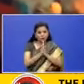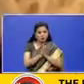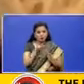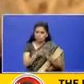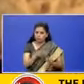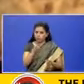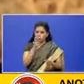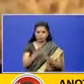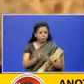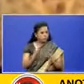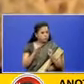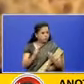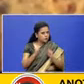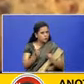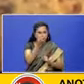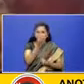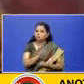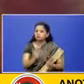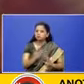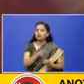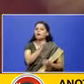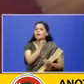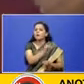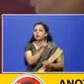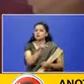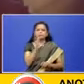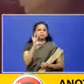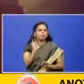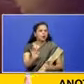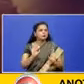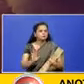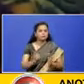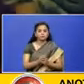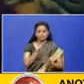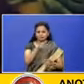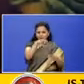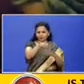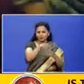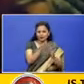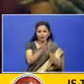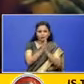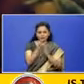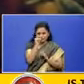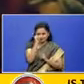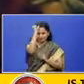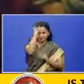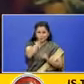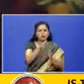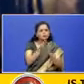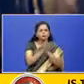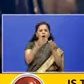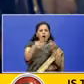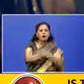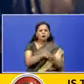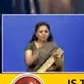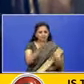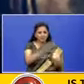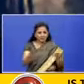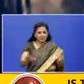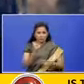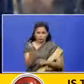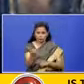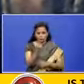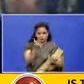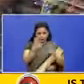होता। छठ पूजा की एक और खास बात होती है कि इसमें पूजा के लिए जिन वस्तुओं का